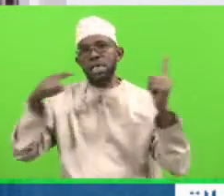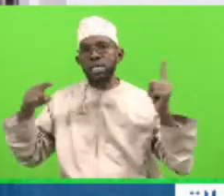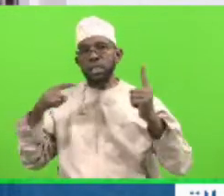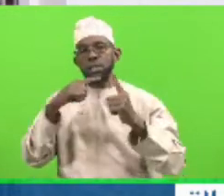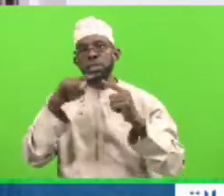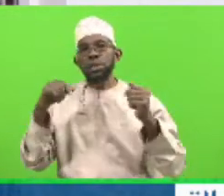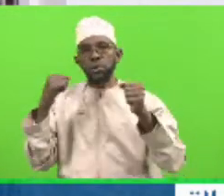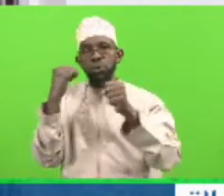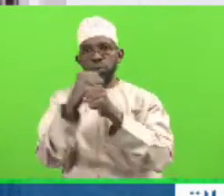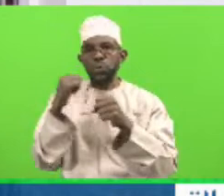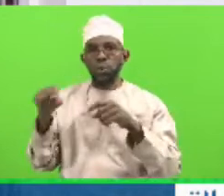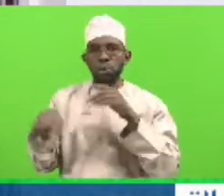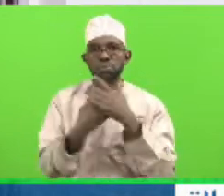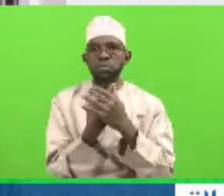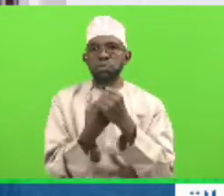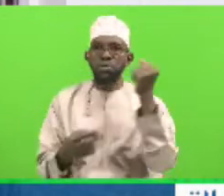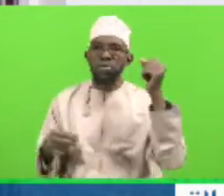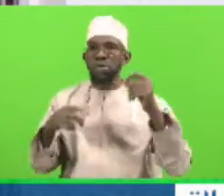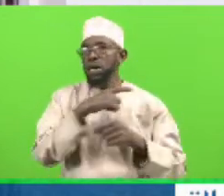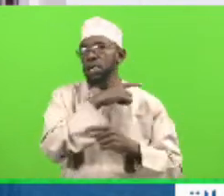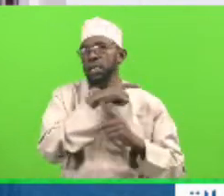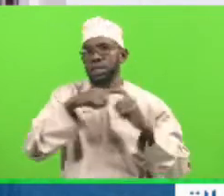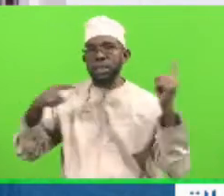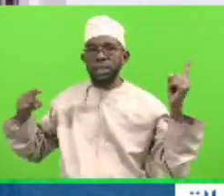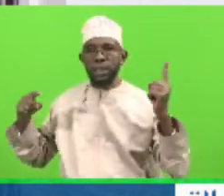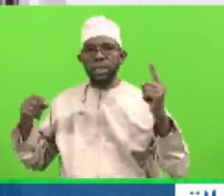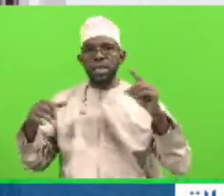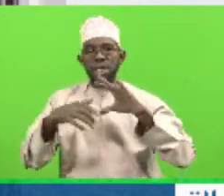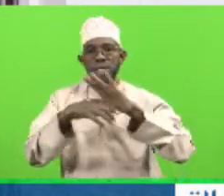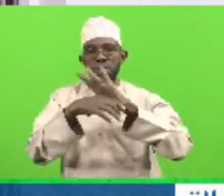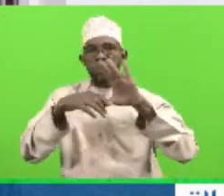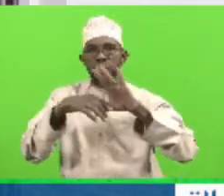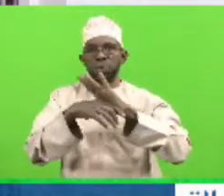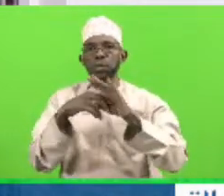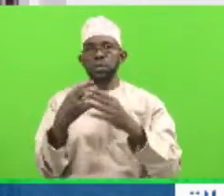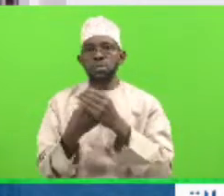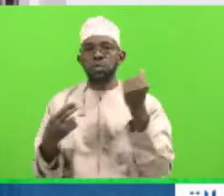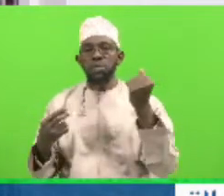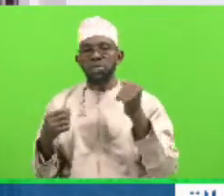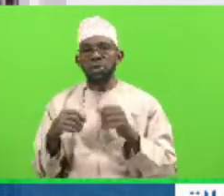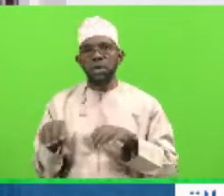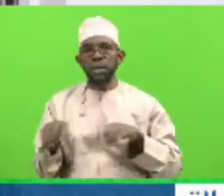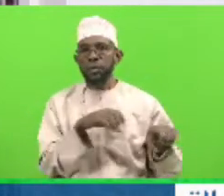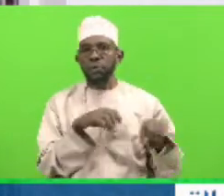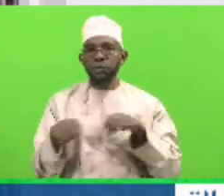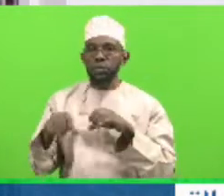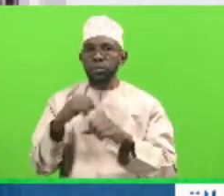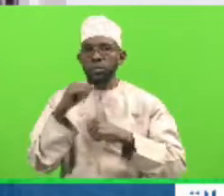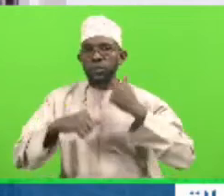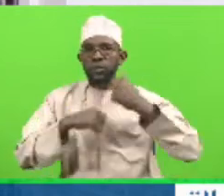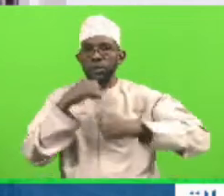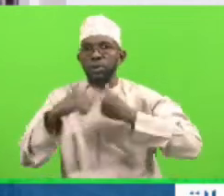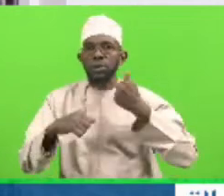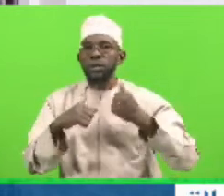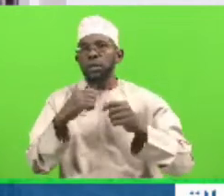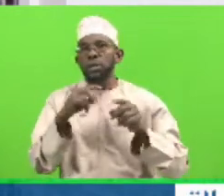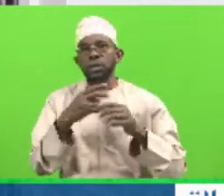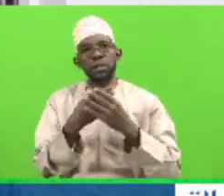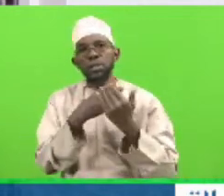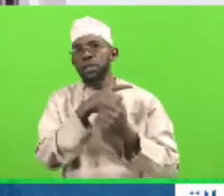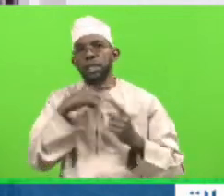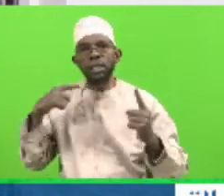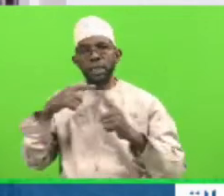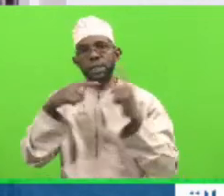الفاعل والمفعول به. من وجدتموه يعمل عمل قوم لوط فاقتلوا